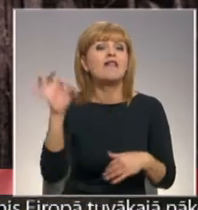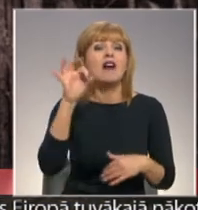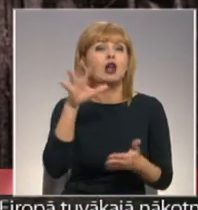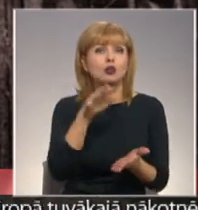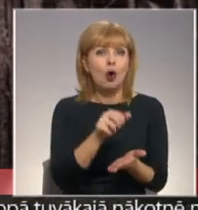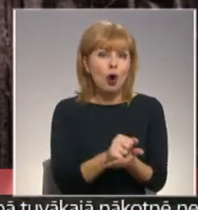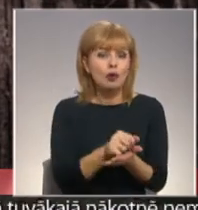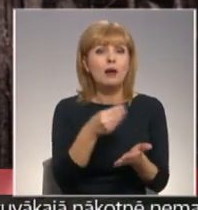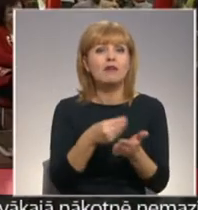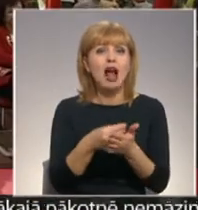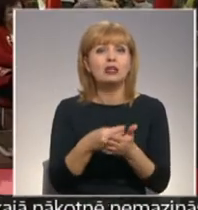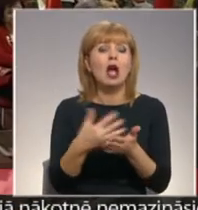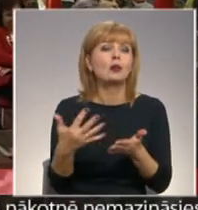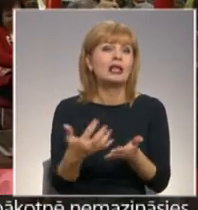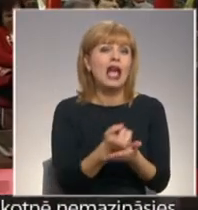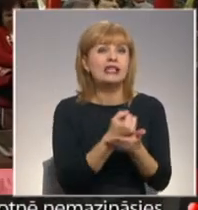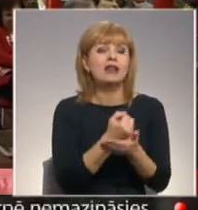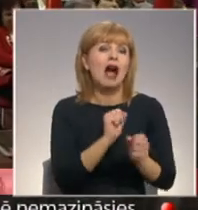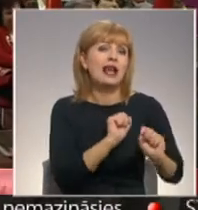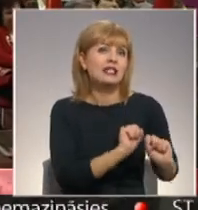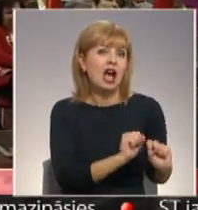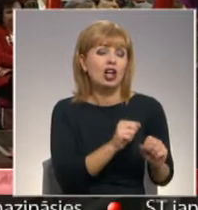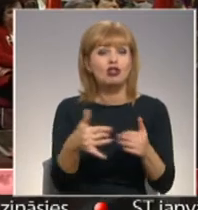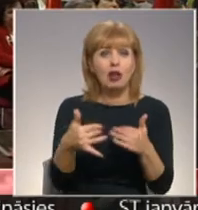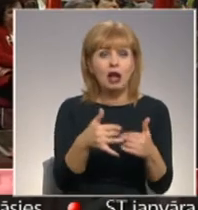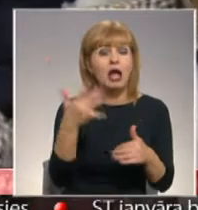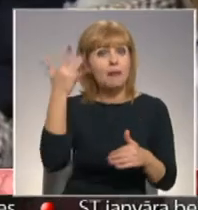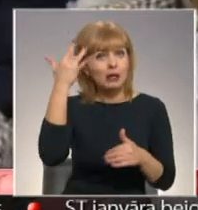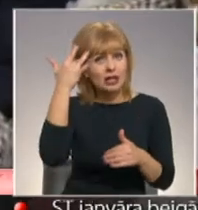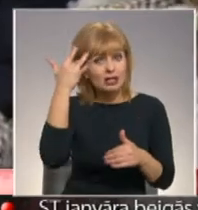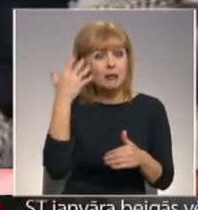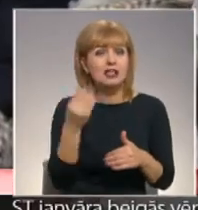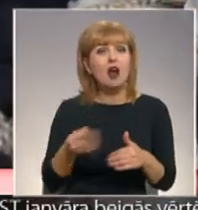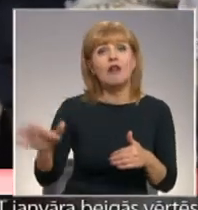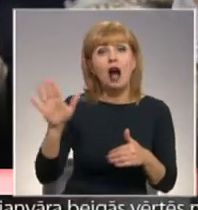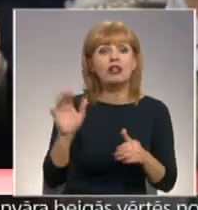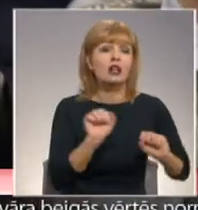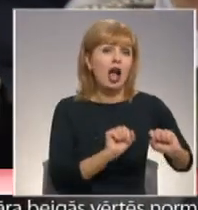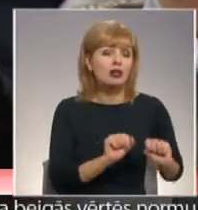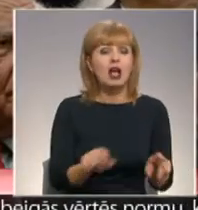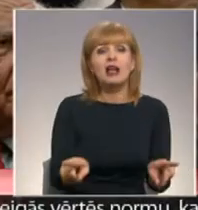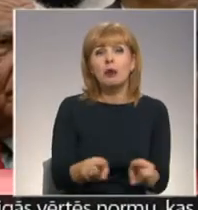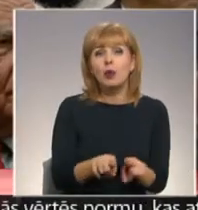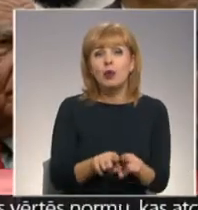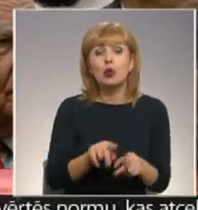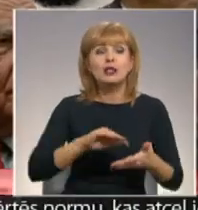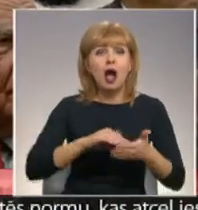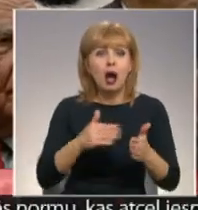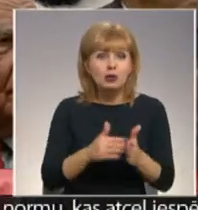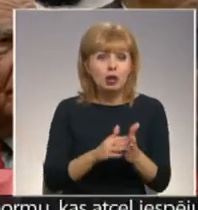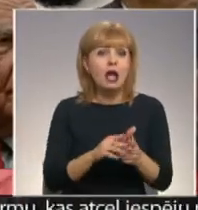kā neizcīnīto Latvijas aizsargāšanas karu. Pēc principa, ka savu valsts jāaizsargā jebkuros apstākļos, pret